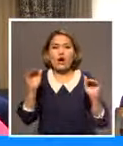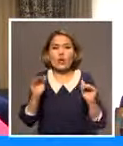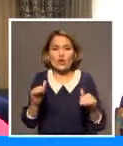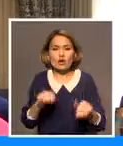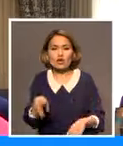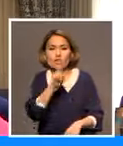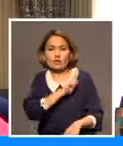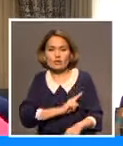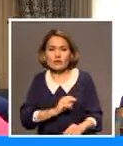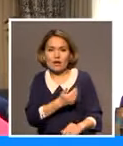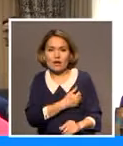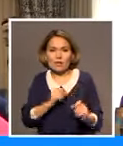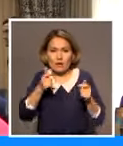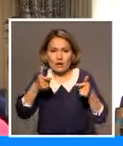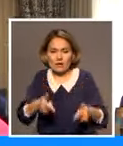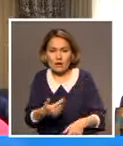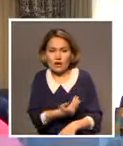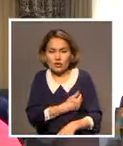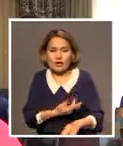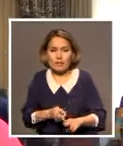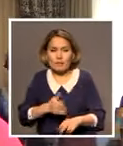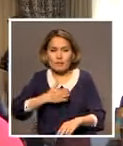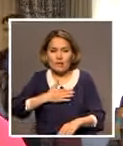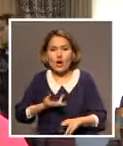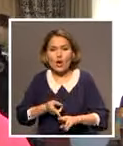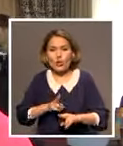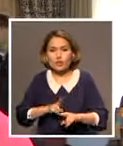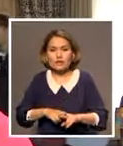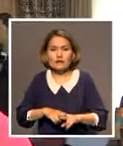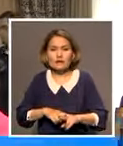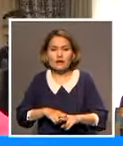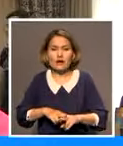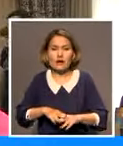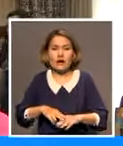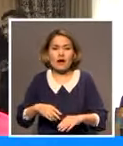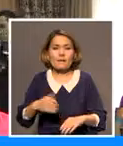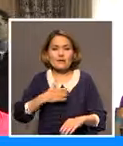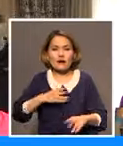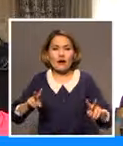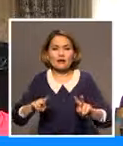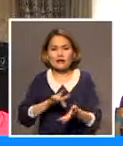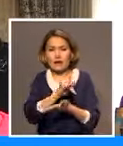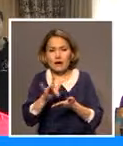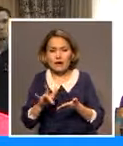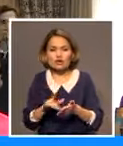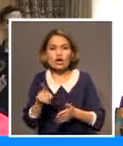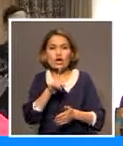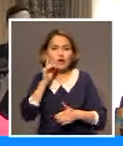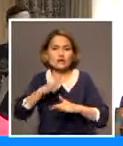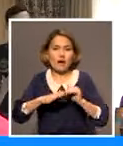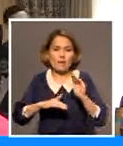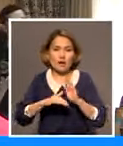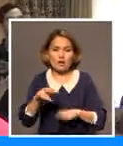жерде әлі колледждің мұғалімдері келе қойған жоқ. Сондықтан да жастар практикасы туралы сұрадым. Жастар тәжірибесі. Яғни ол жерде де өз